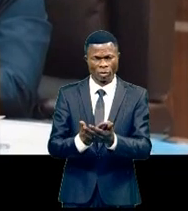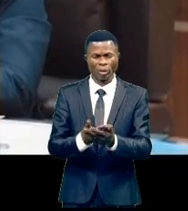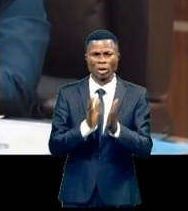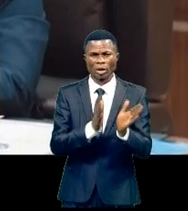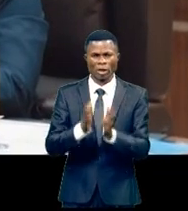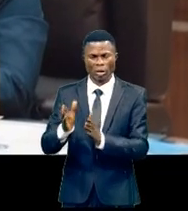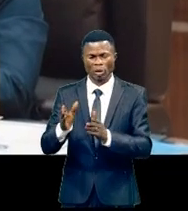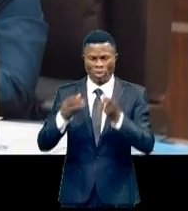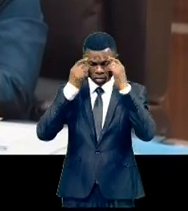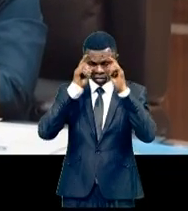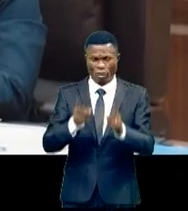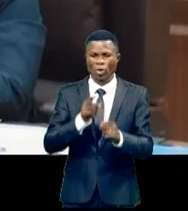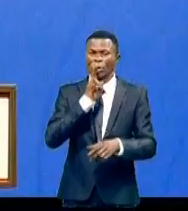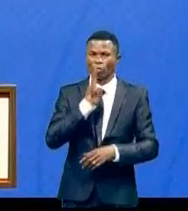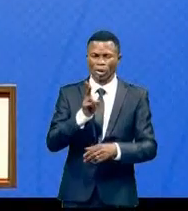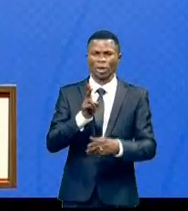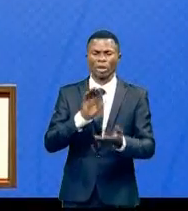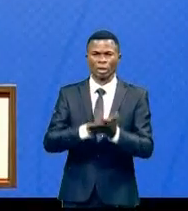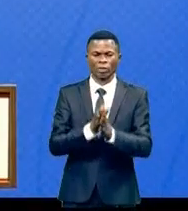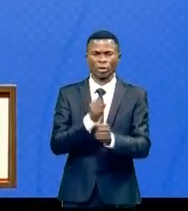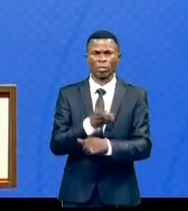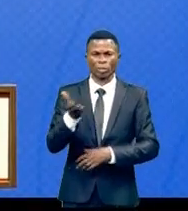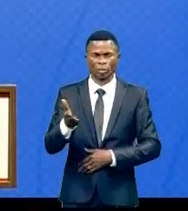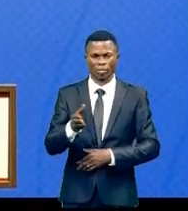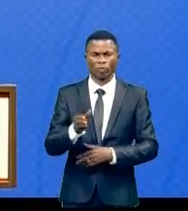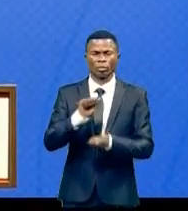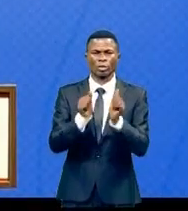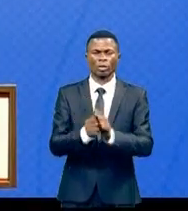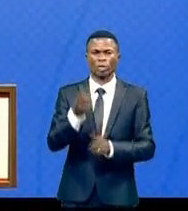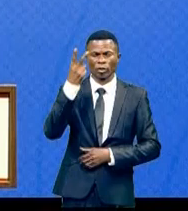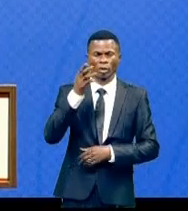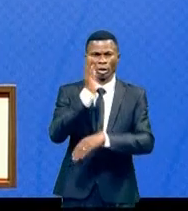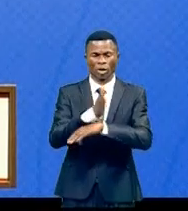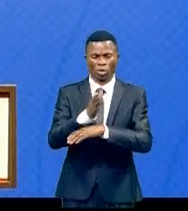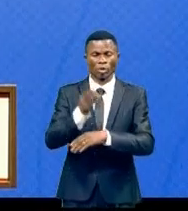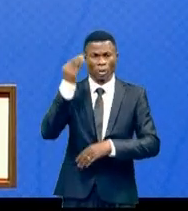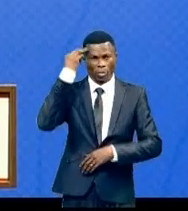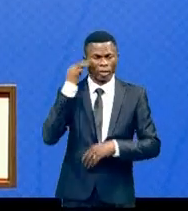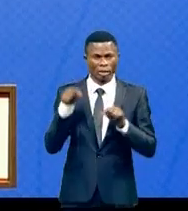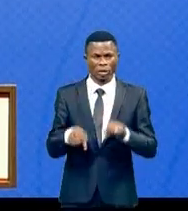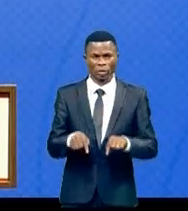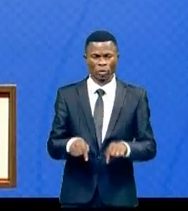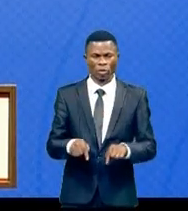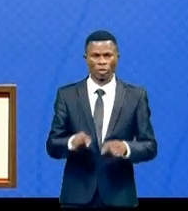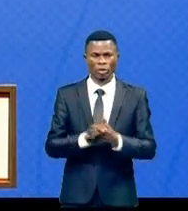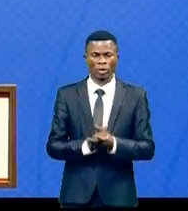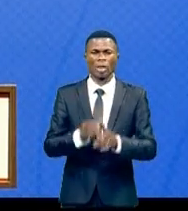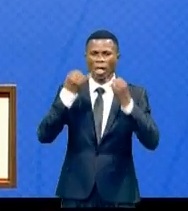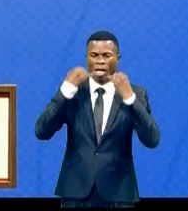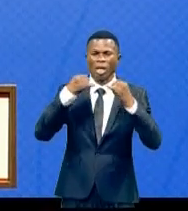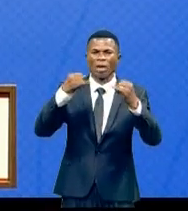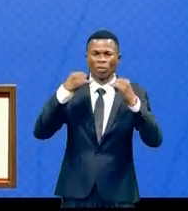la concrétisation de ces plans. Chapitre 2 du Conseil de ministres de ce jour. Point